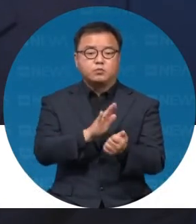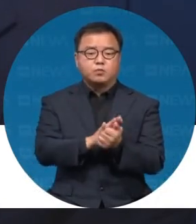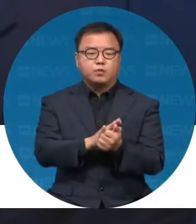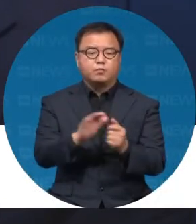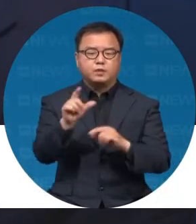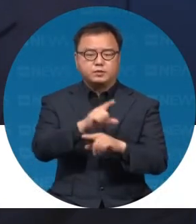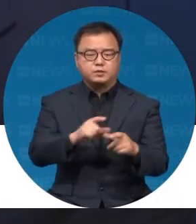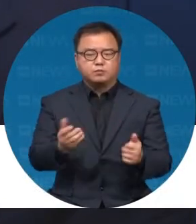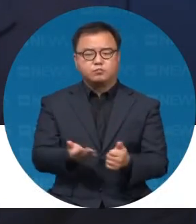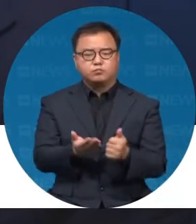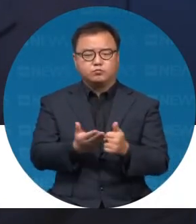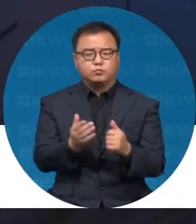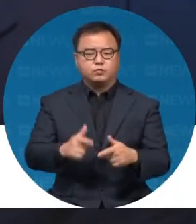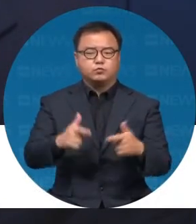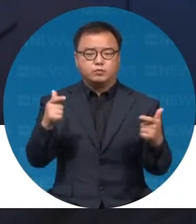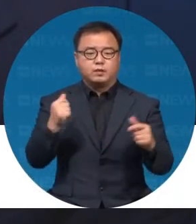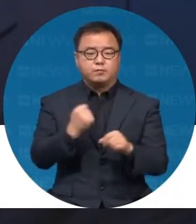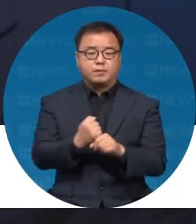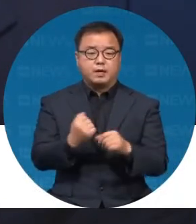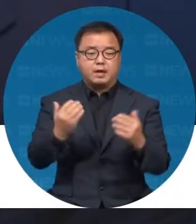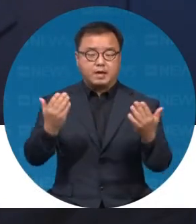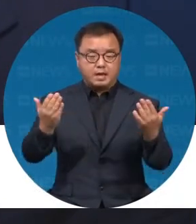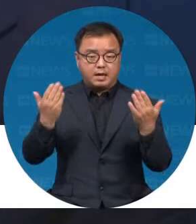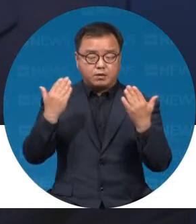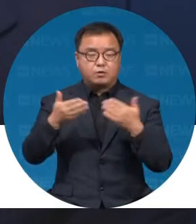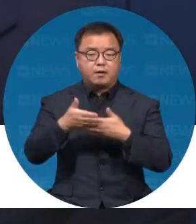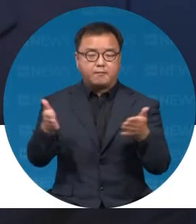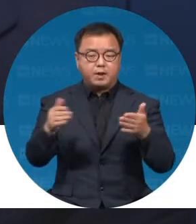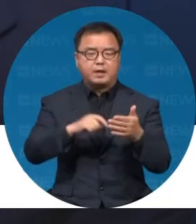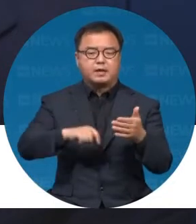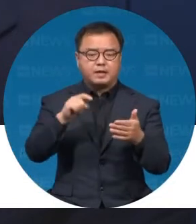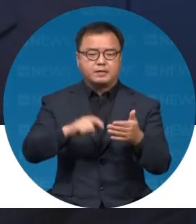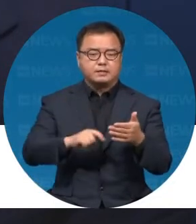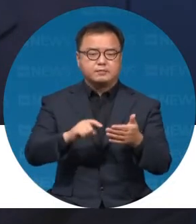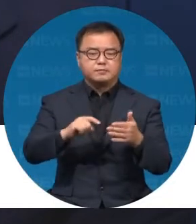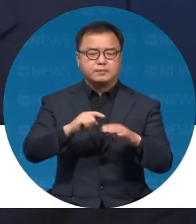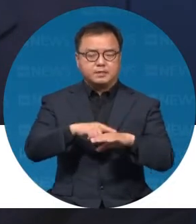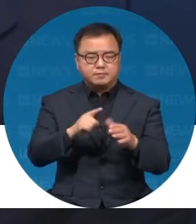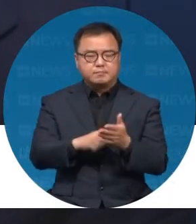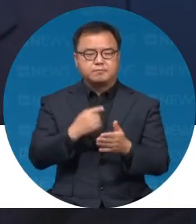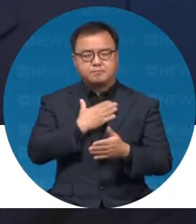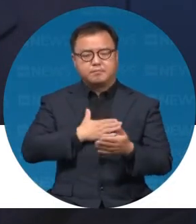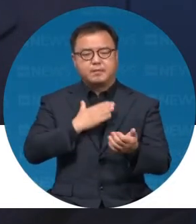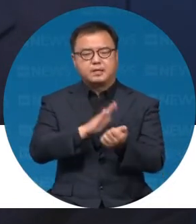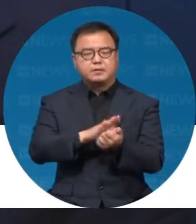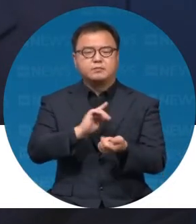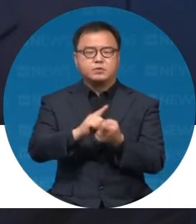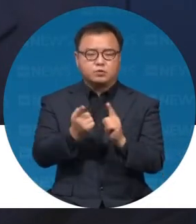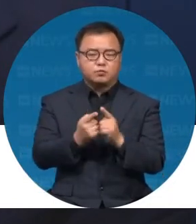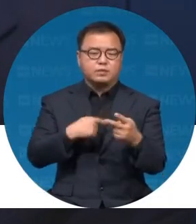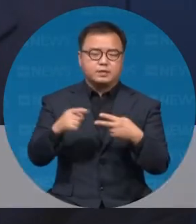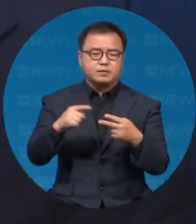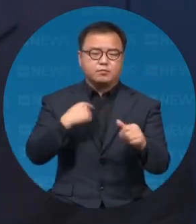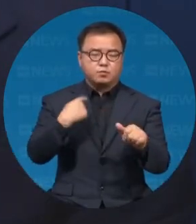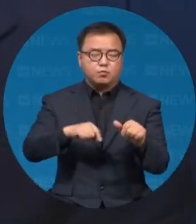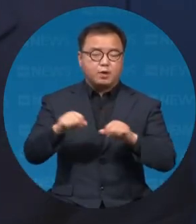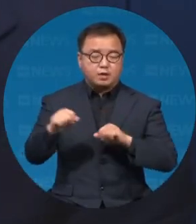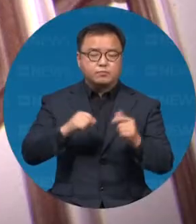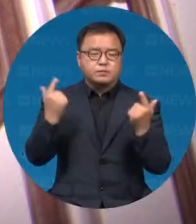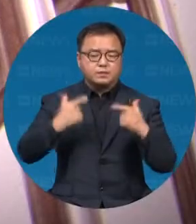학교 학급 딴 위에서 심리 지원과 3 호의에 교육활동이 상시적으로 이루어질 수 있도록 하겠습니다